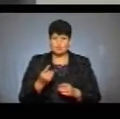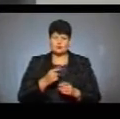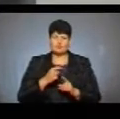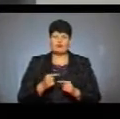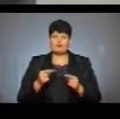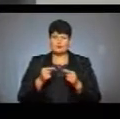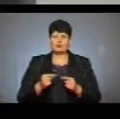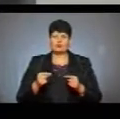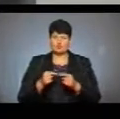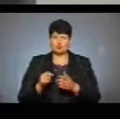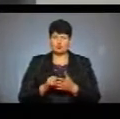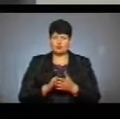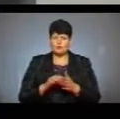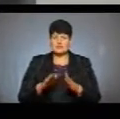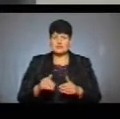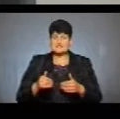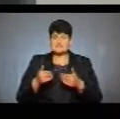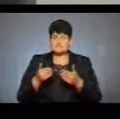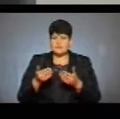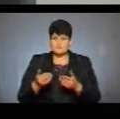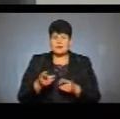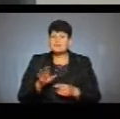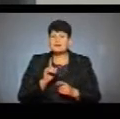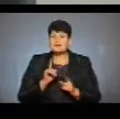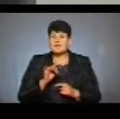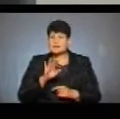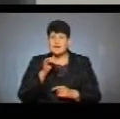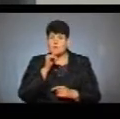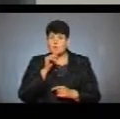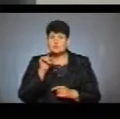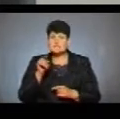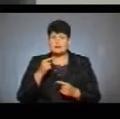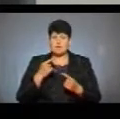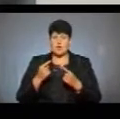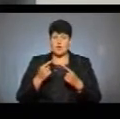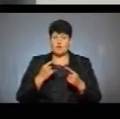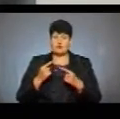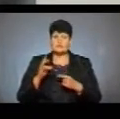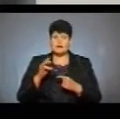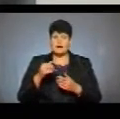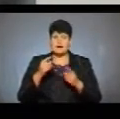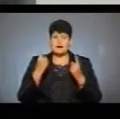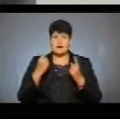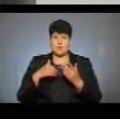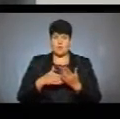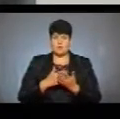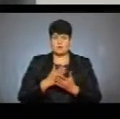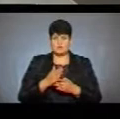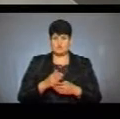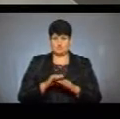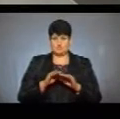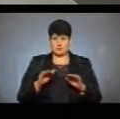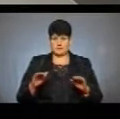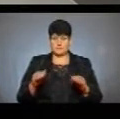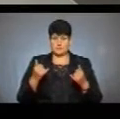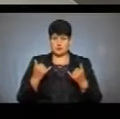відповідного документу чи жодного звернення. Ми навіть не пробували з ними говорити на геополітичному рівні. Ну, до речі, сьогодні